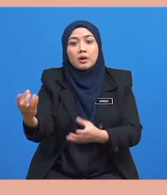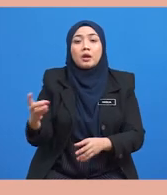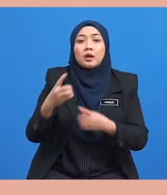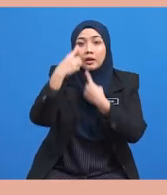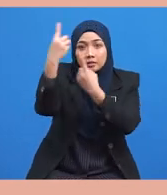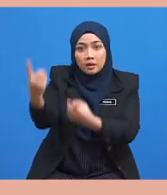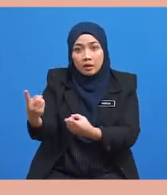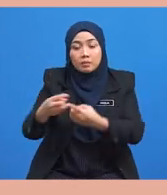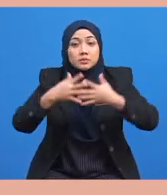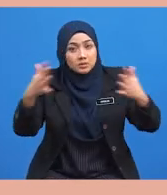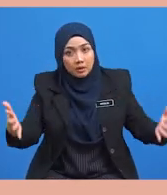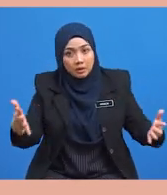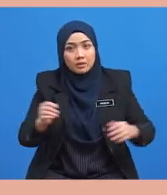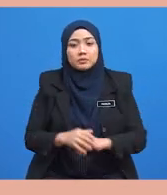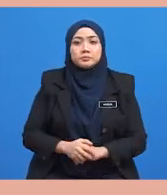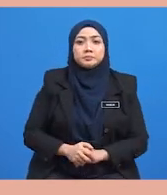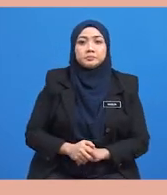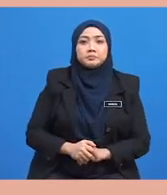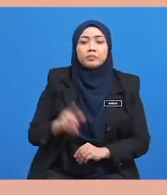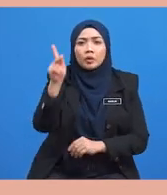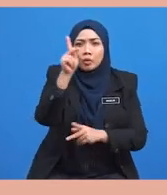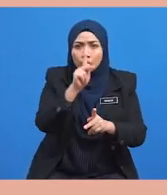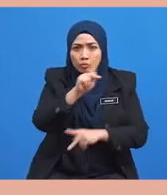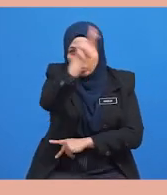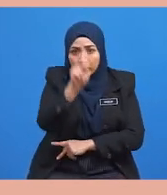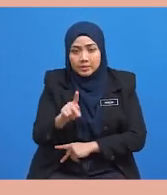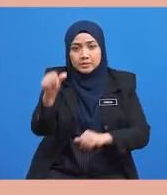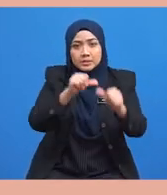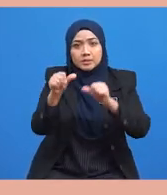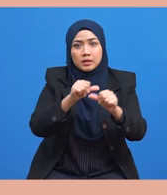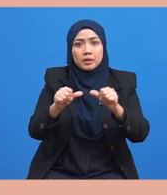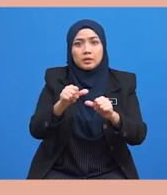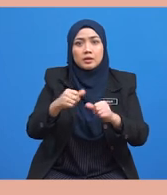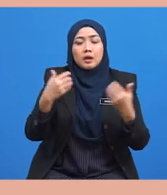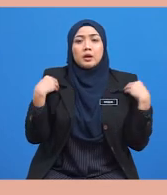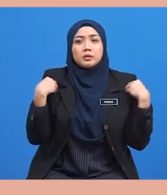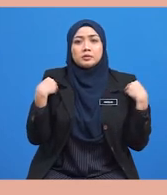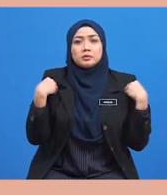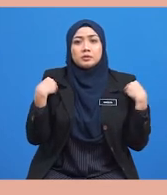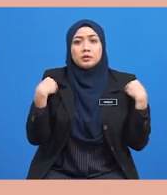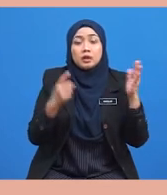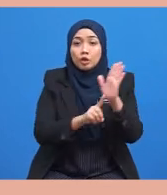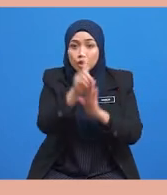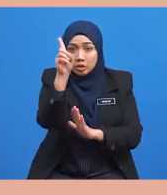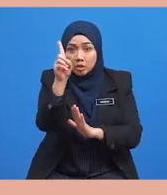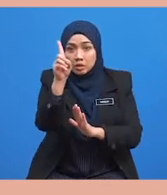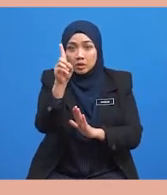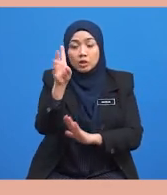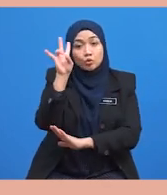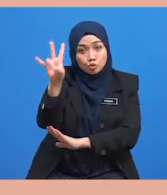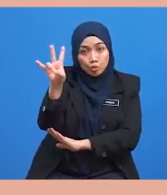besar. Yang kedua, kuis sains mempunyai beza cerapan yang lebih tinggi iaitu 7. Yang